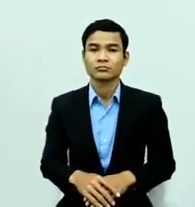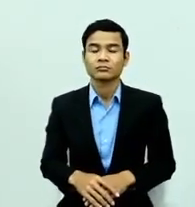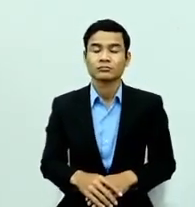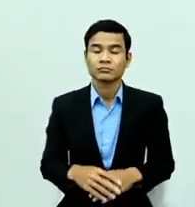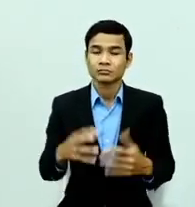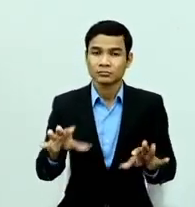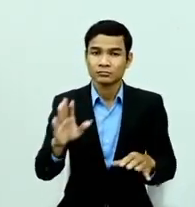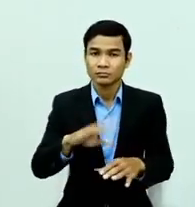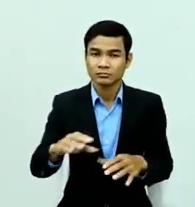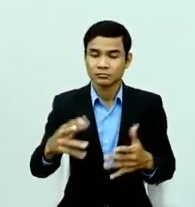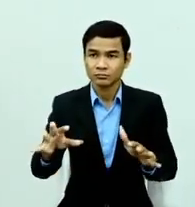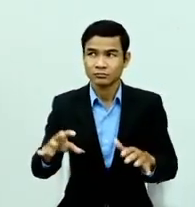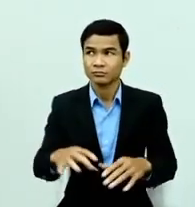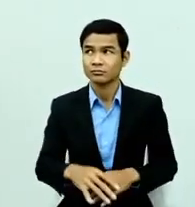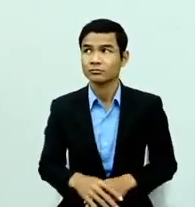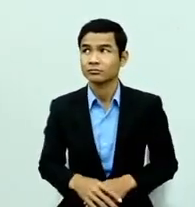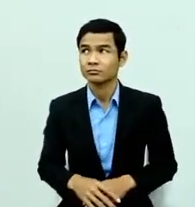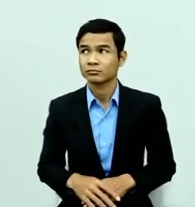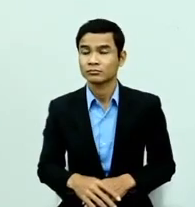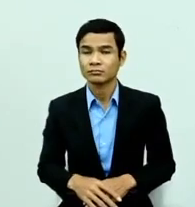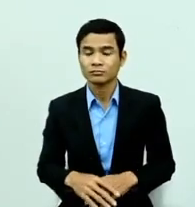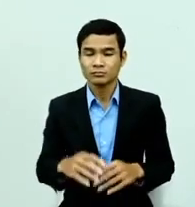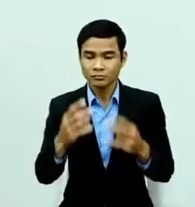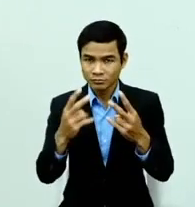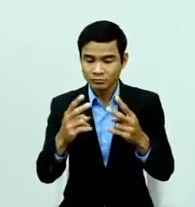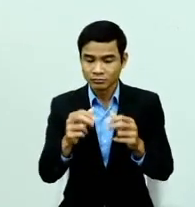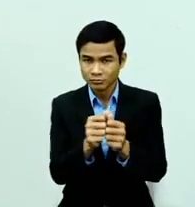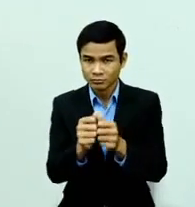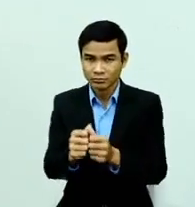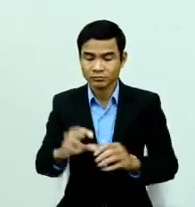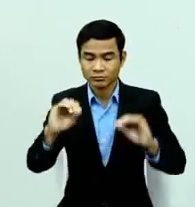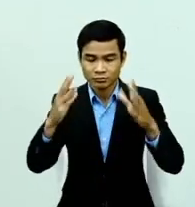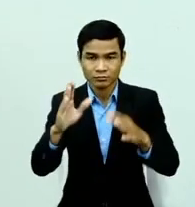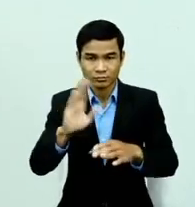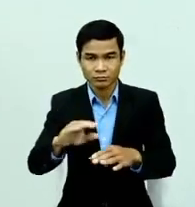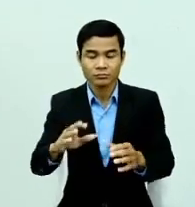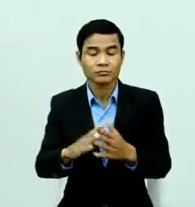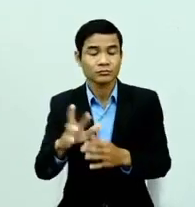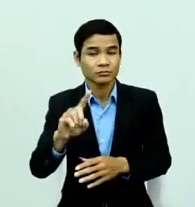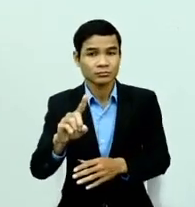chả rồi rồi hai rồi nữa tiền tuột chỉ mùi nè cổ